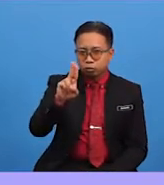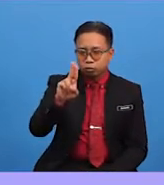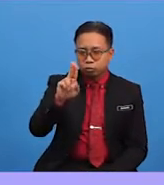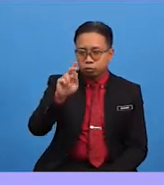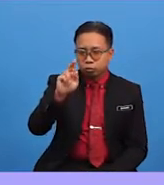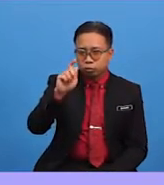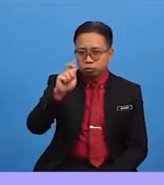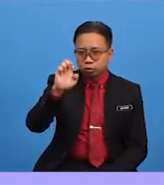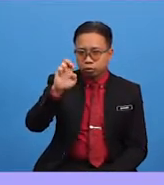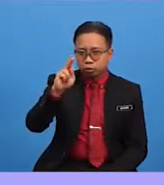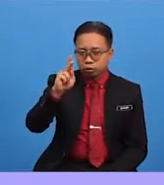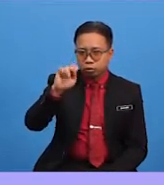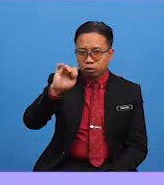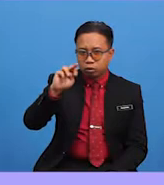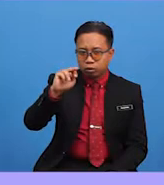Juru-teknik.